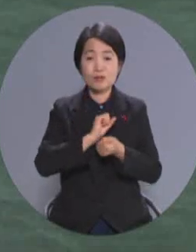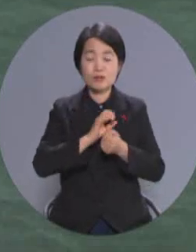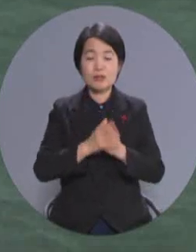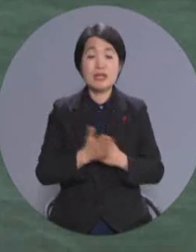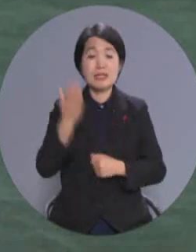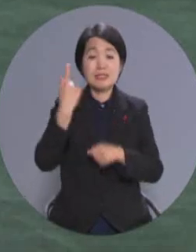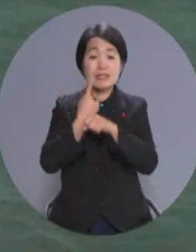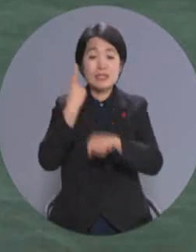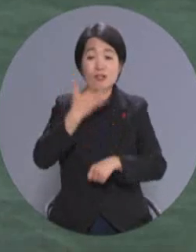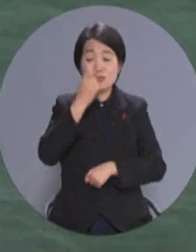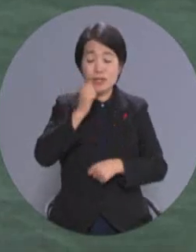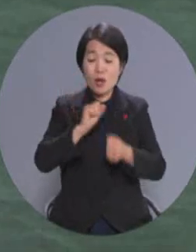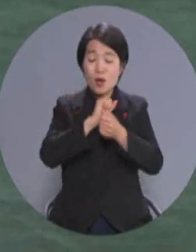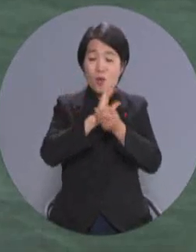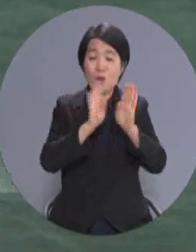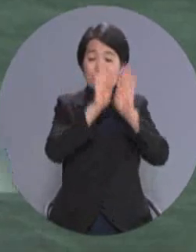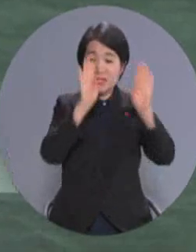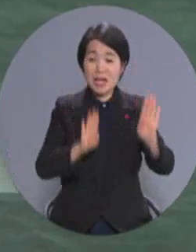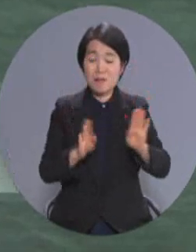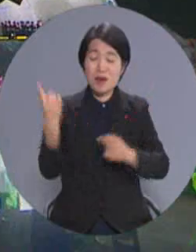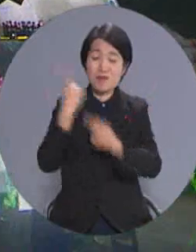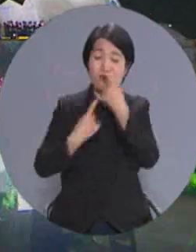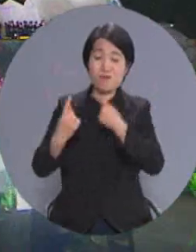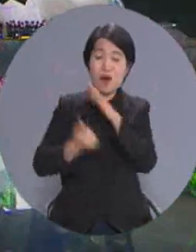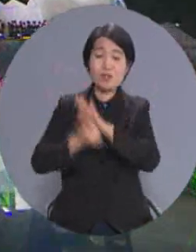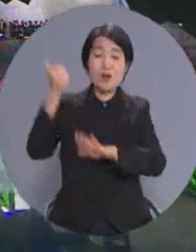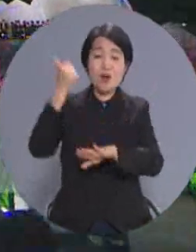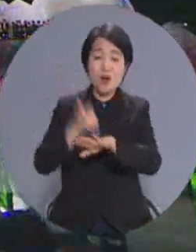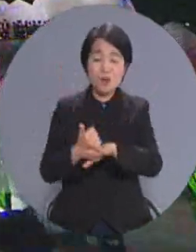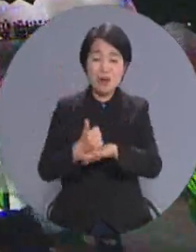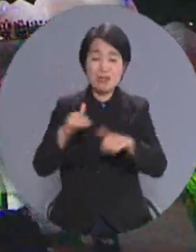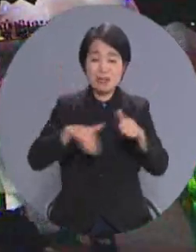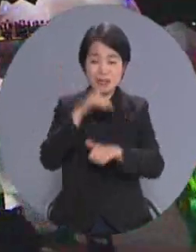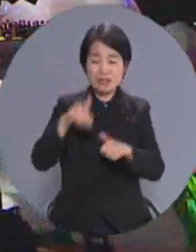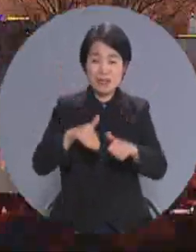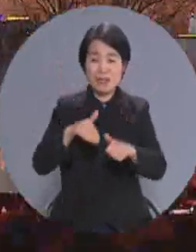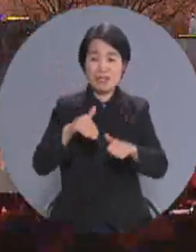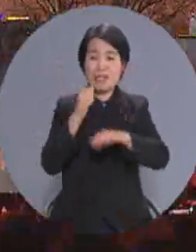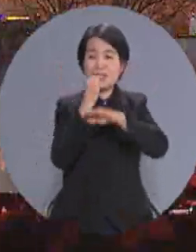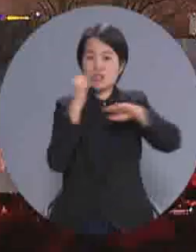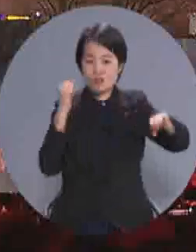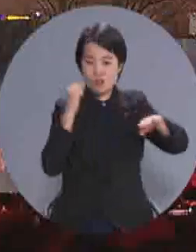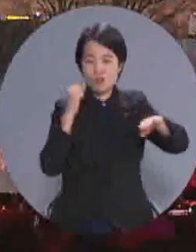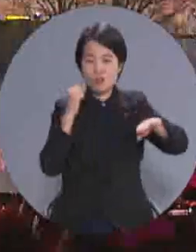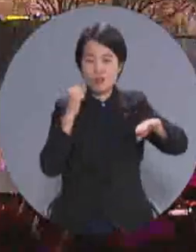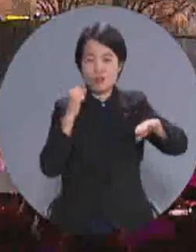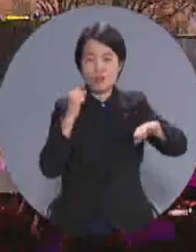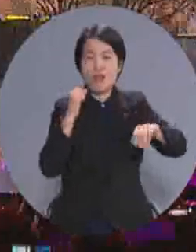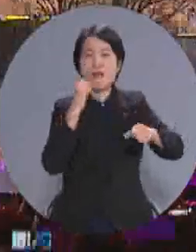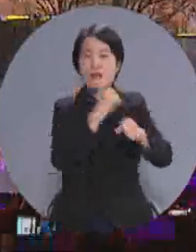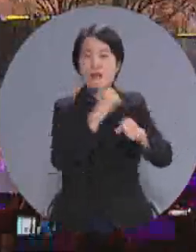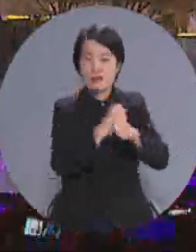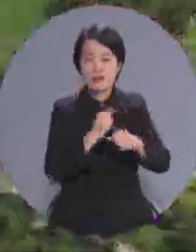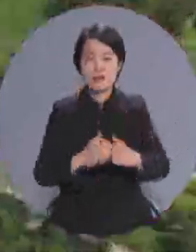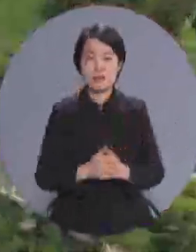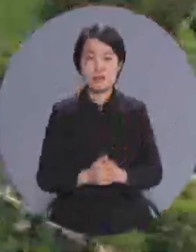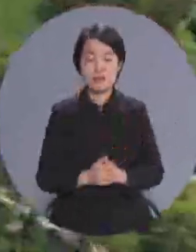지난해 순천시는 정원박람회 흥행 성공으로 생태도시의 이정표를 세우는 결정적인 계기를